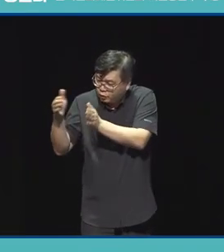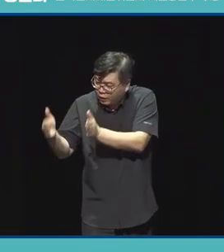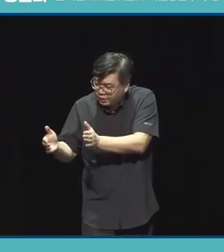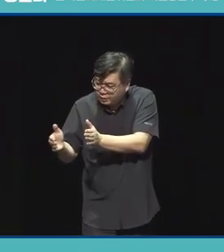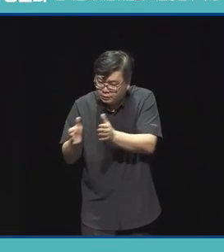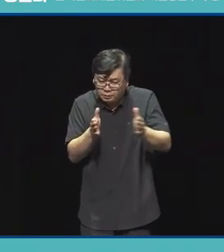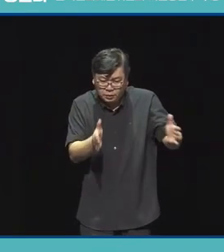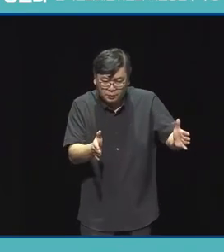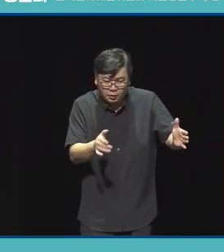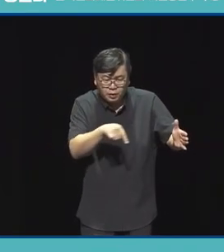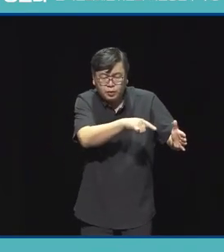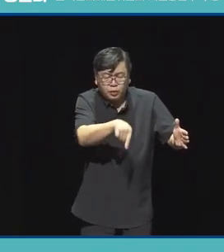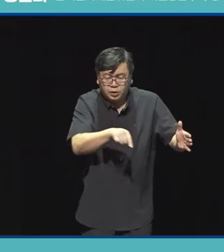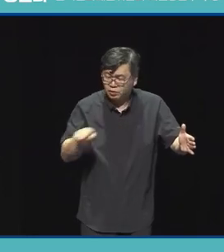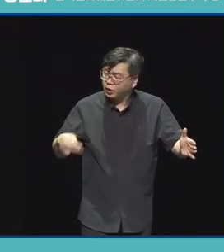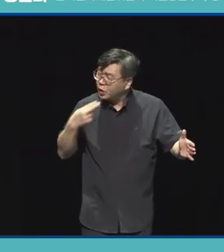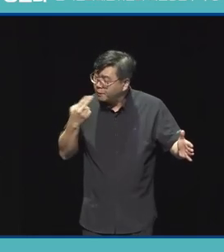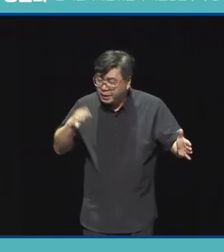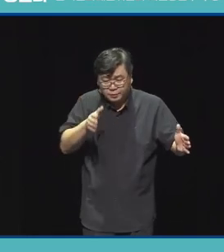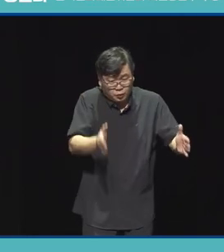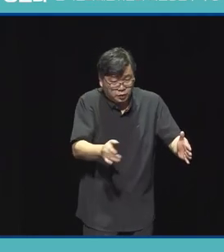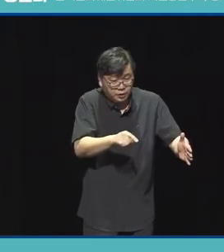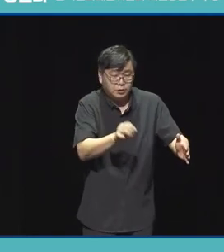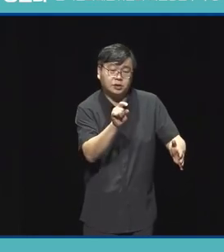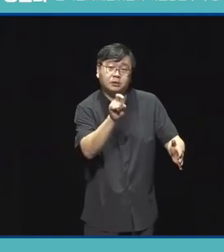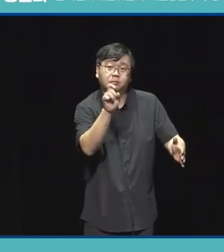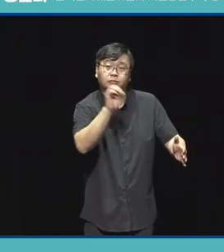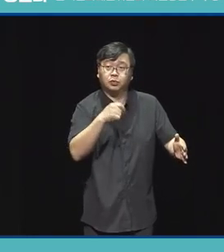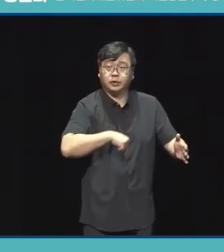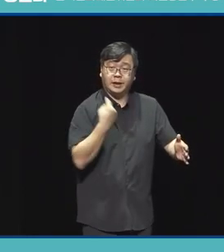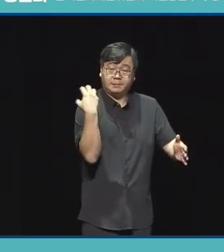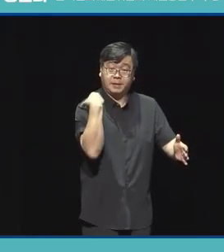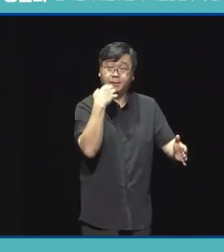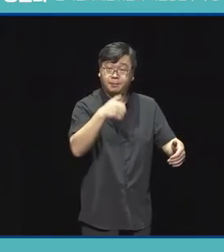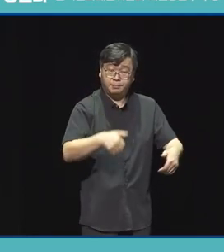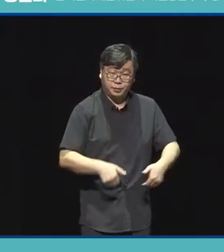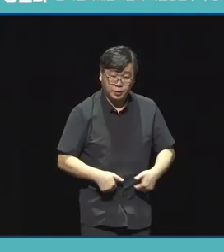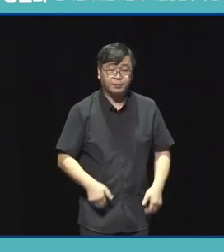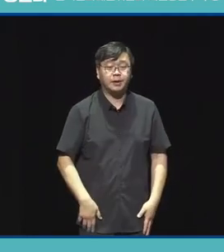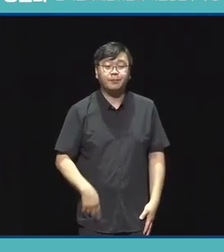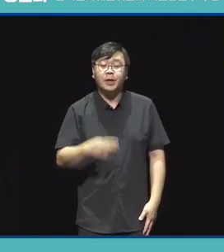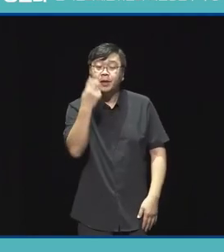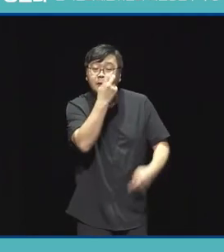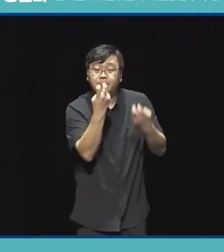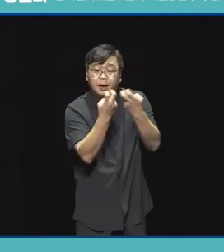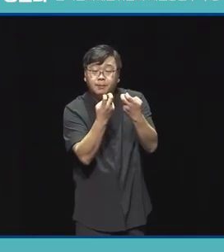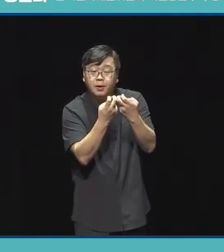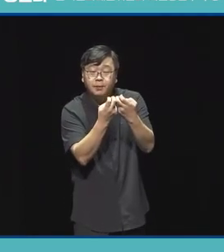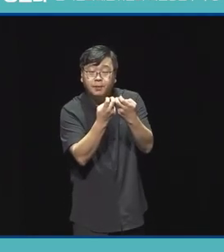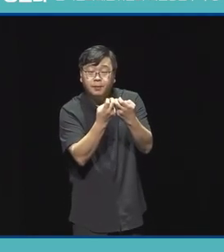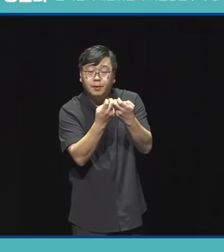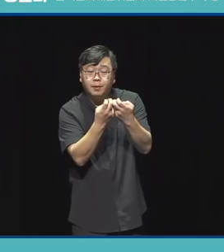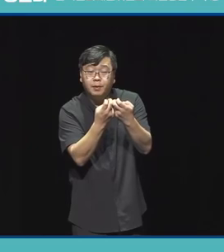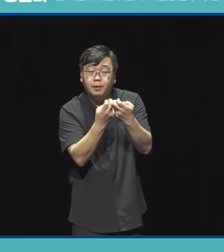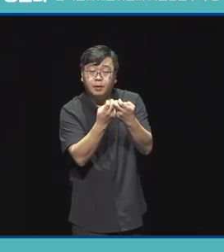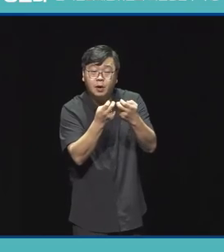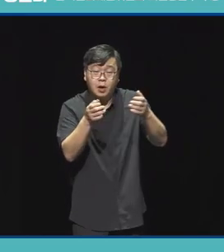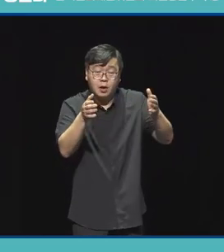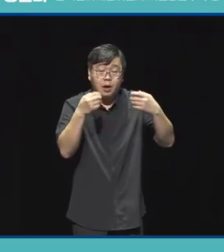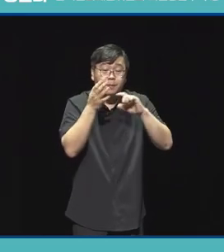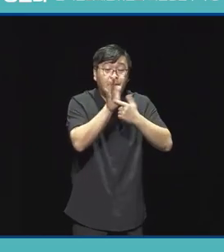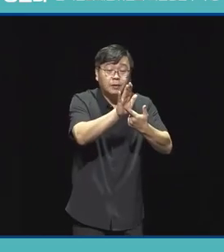자부담이 있다는 점 양해를 부탁드리겠습니다. 예, 심의 방법입니다. 창작의 과정과는 달리 서류 심의